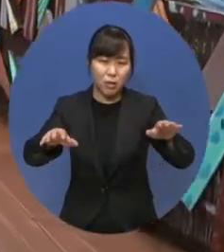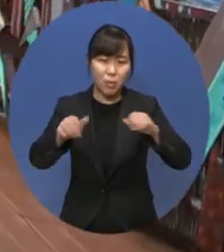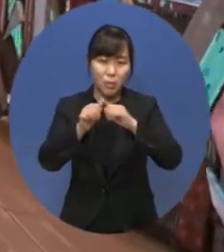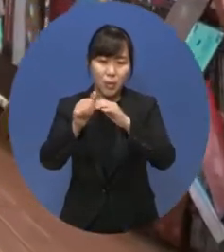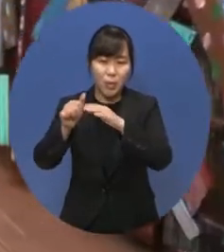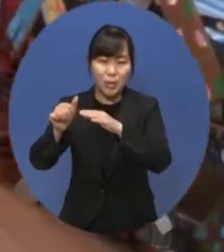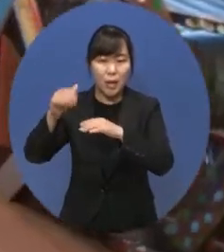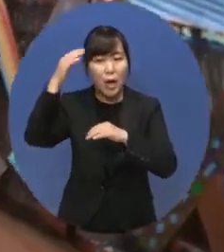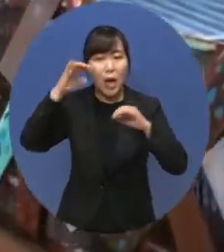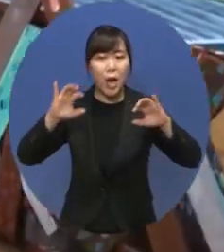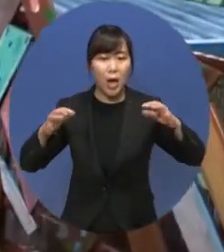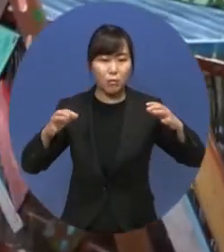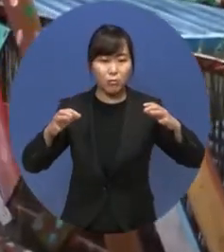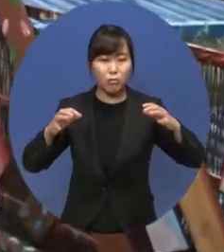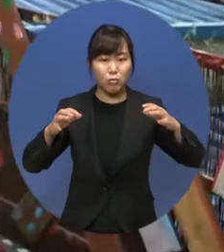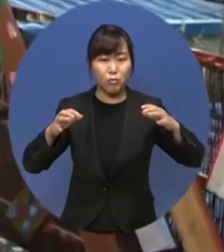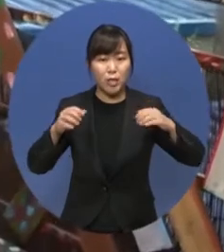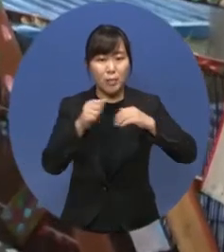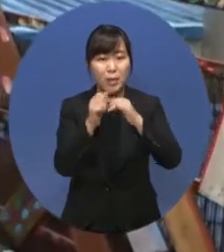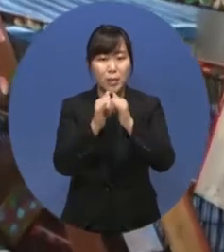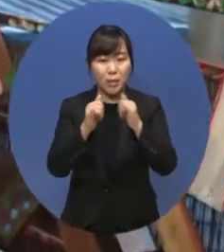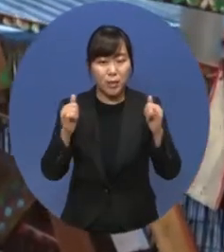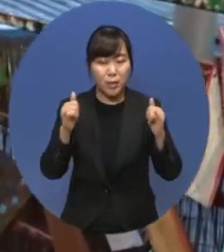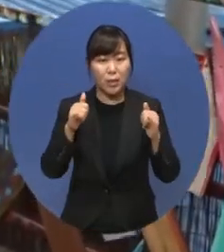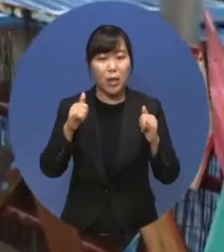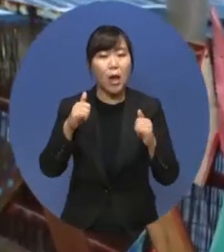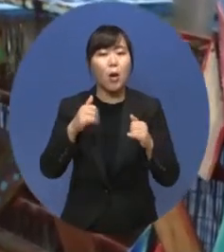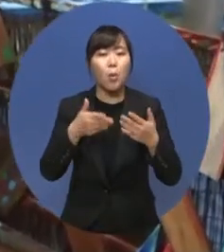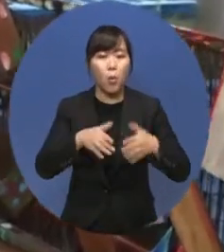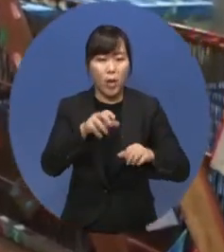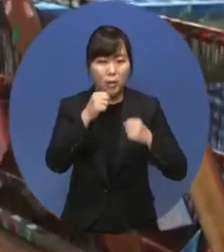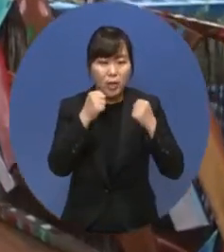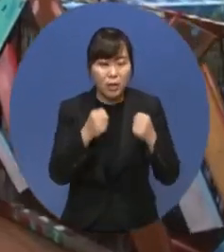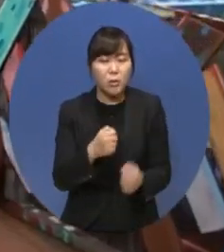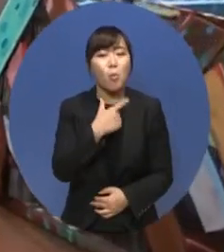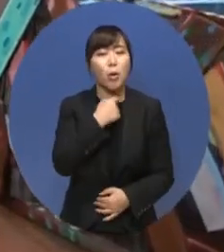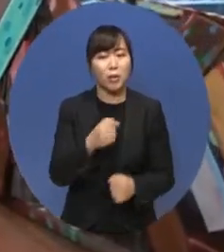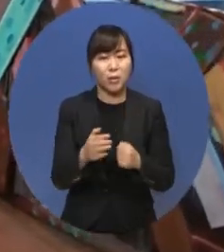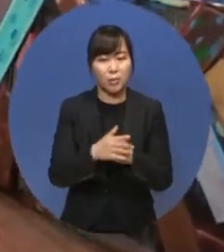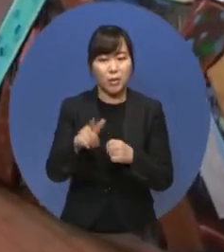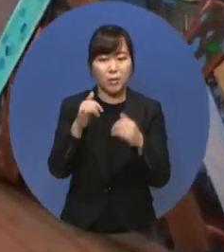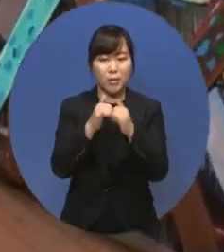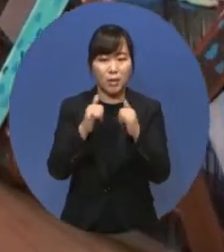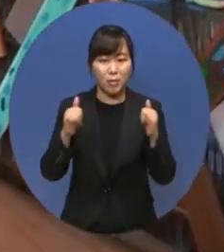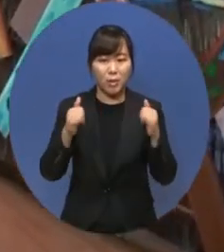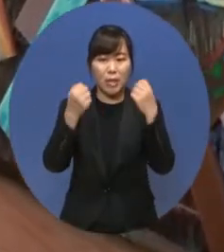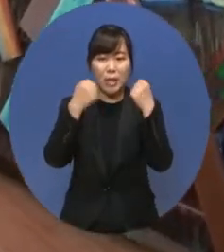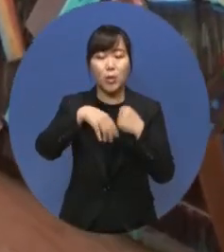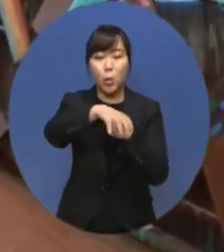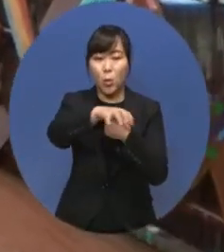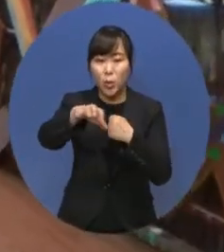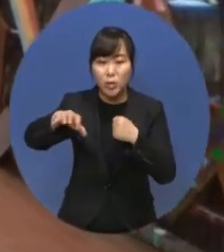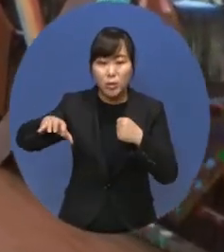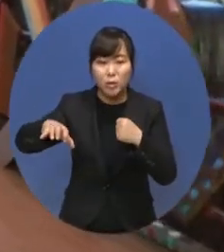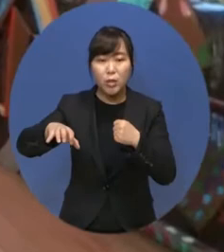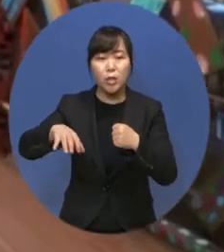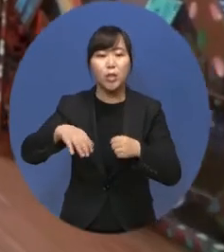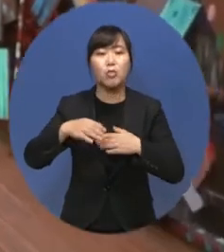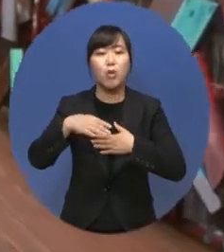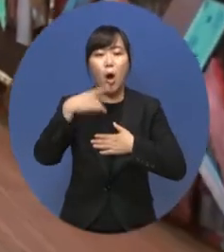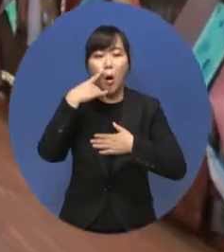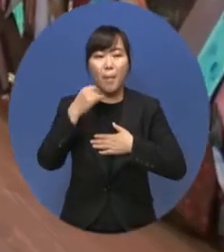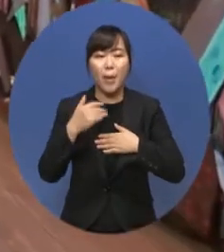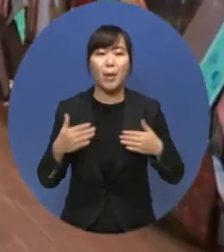입양된 한국 입양인들이 고향에서 머물 수 있는 것을 희망해 이들이 정착할 수 있는 울 엄마의